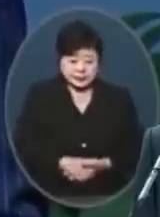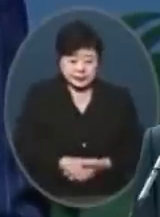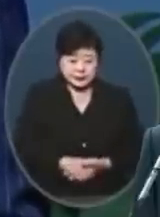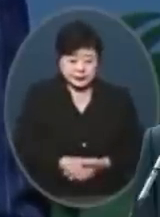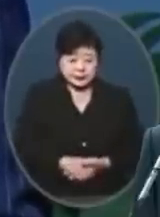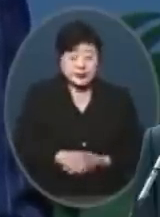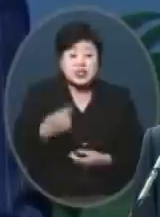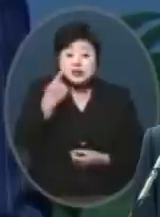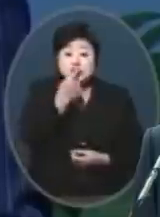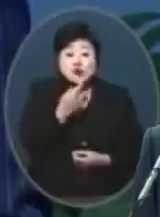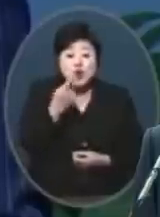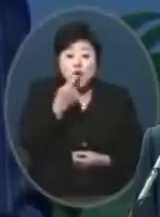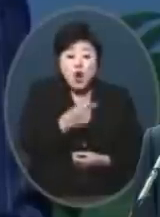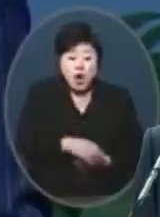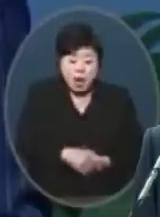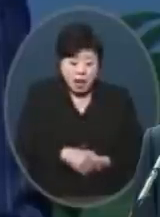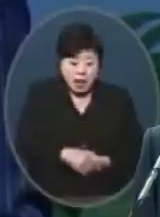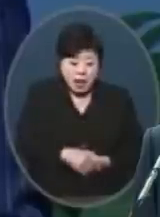입술로